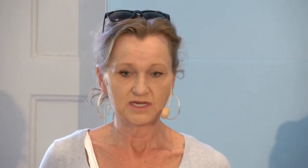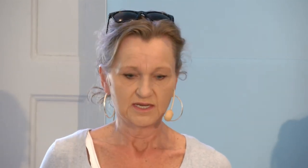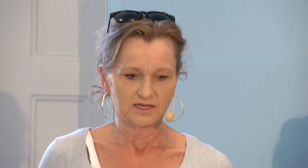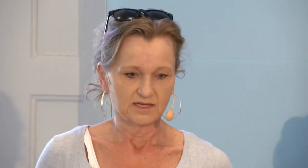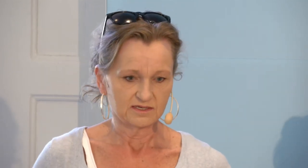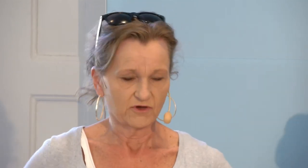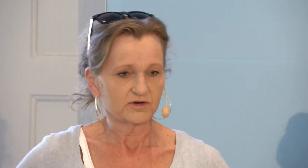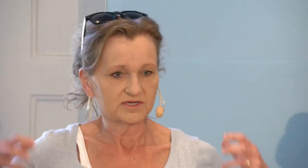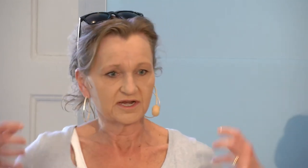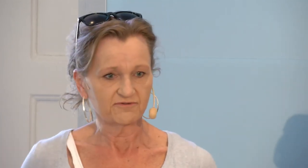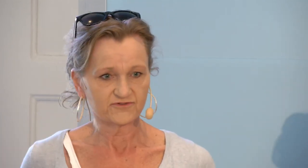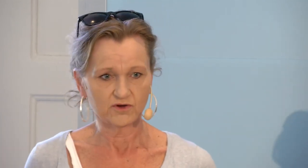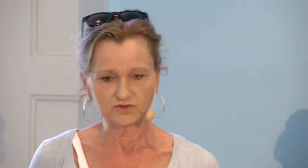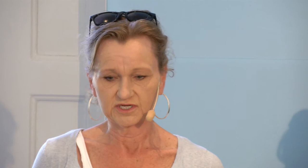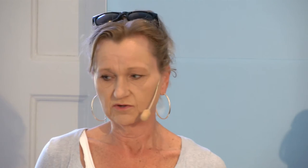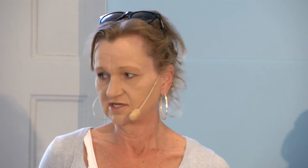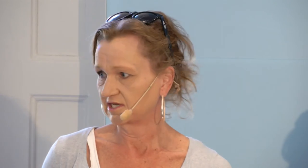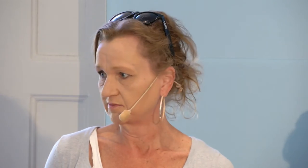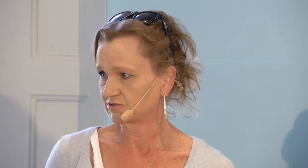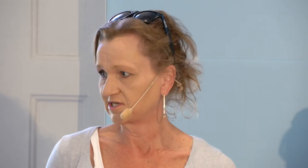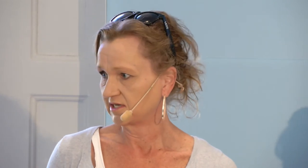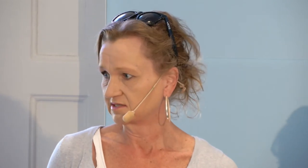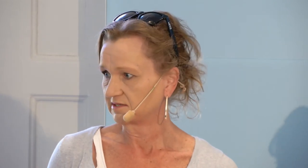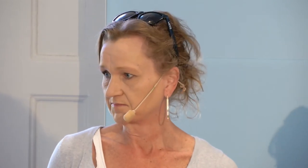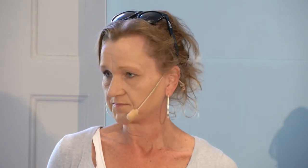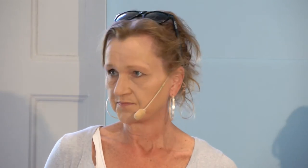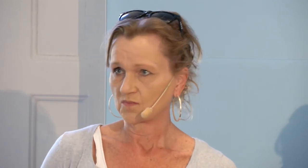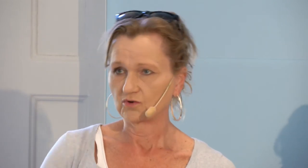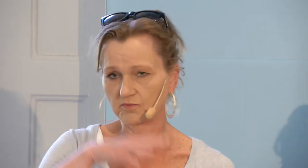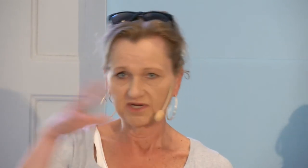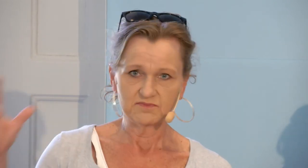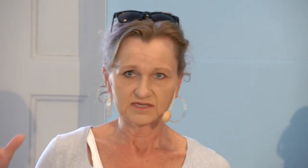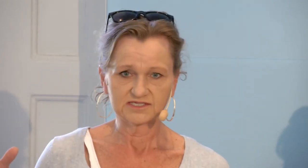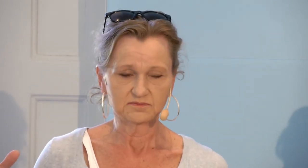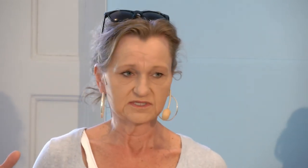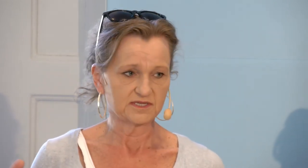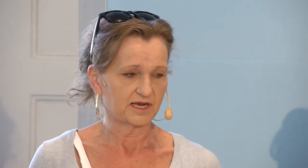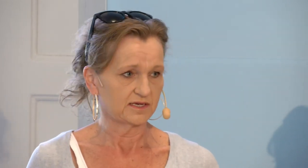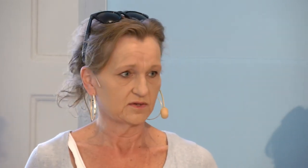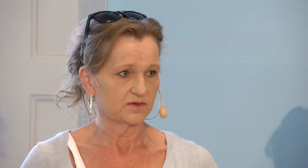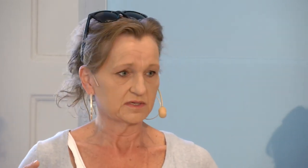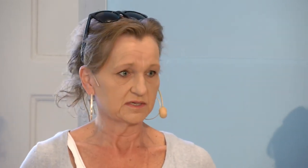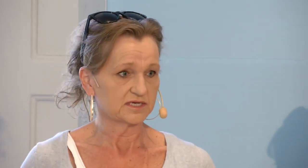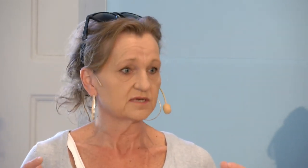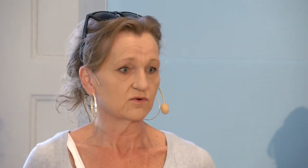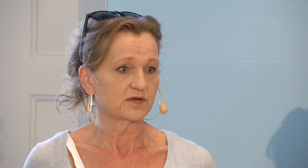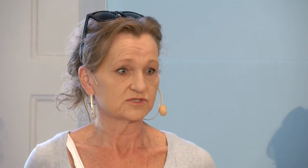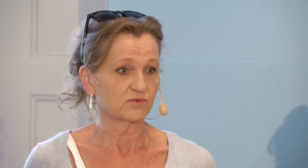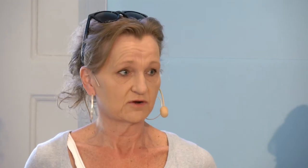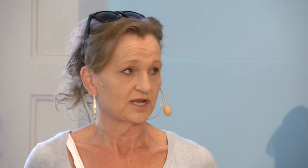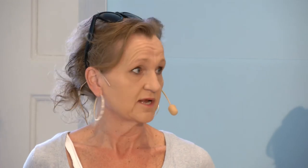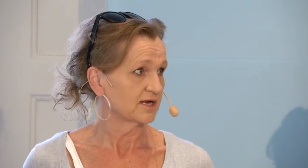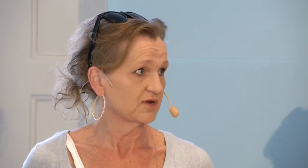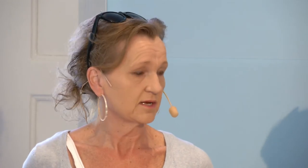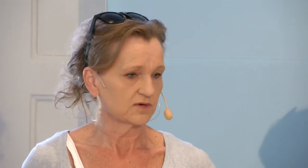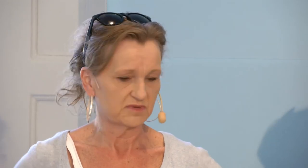förstås tar krafttag mot den organiserade brottsligheten och jobbar gemensamt. Det är då de